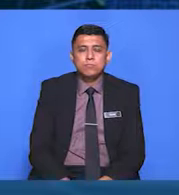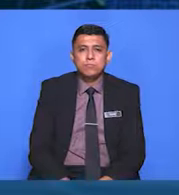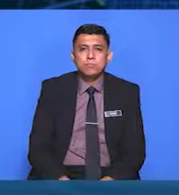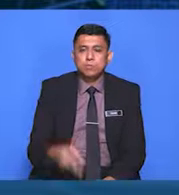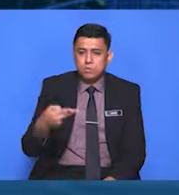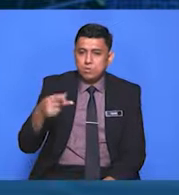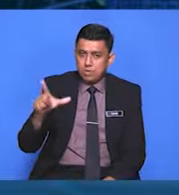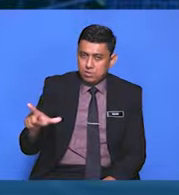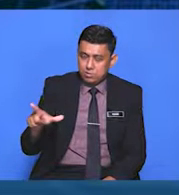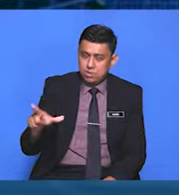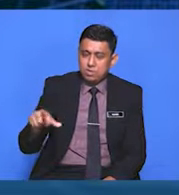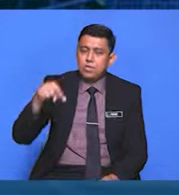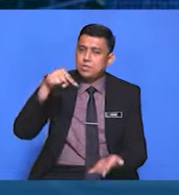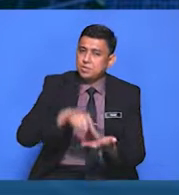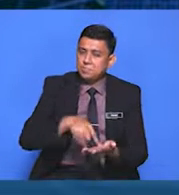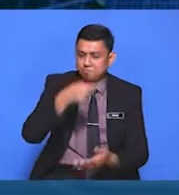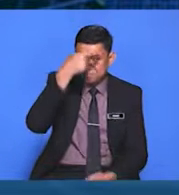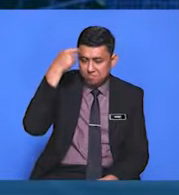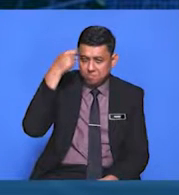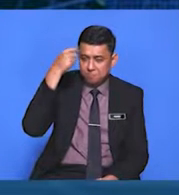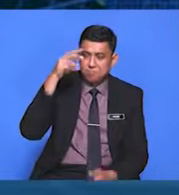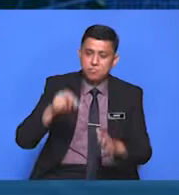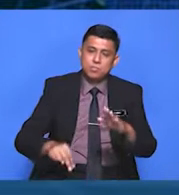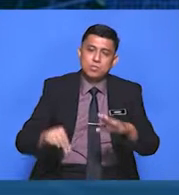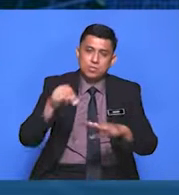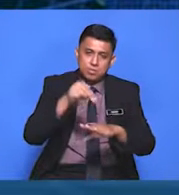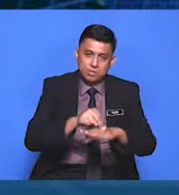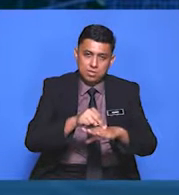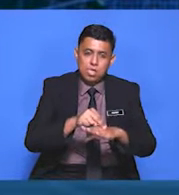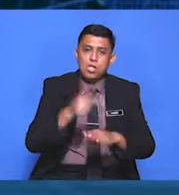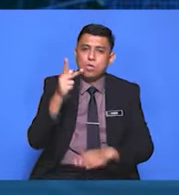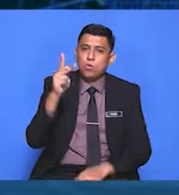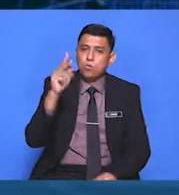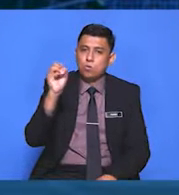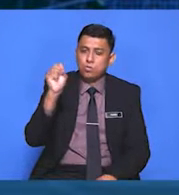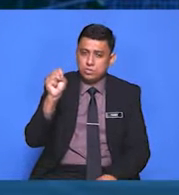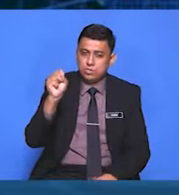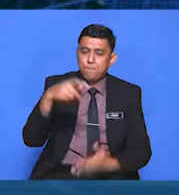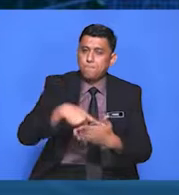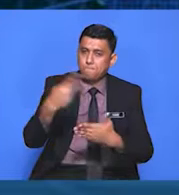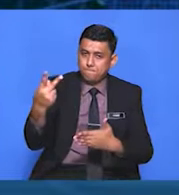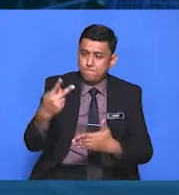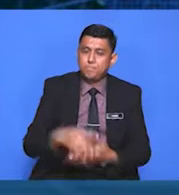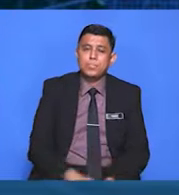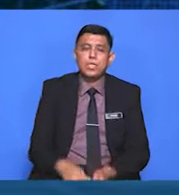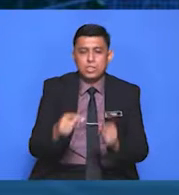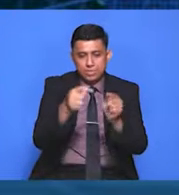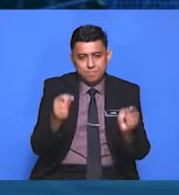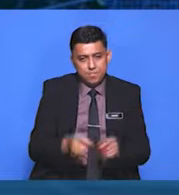Hal ini mengakibatkan kenaikan kos pengeluar firma-firma